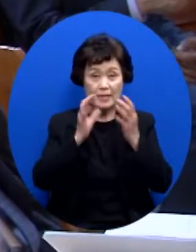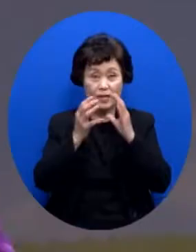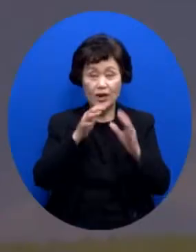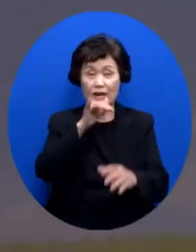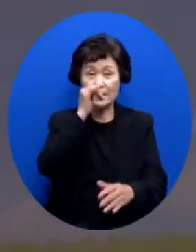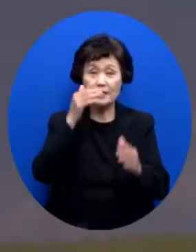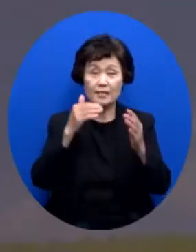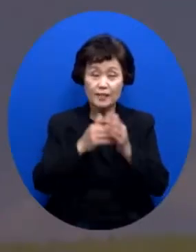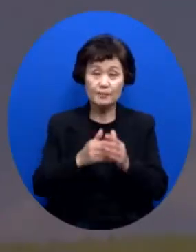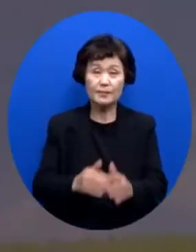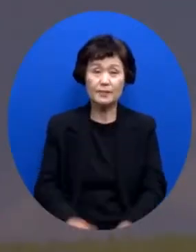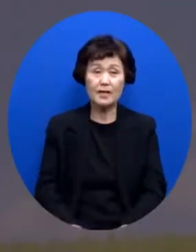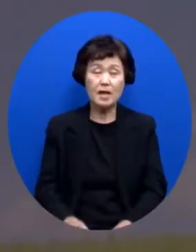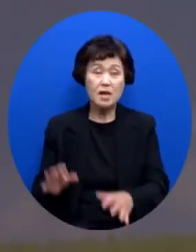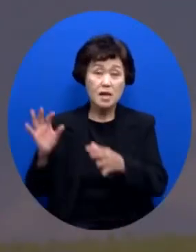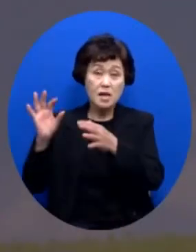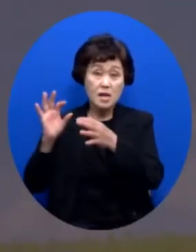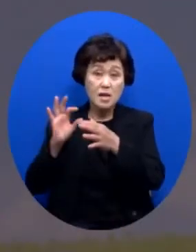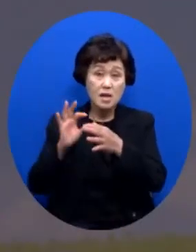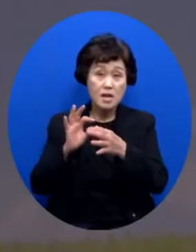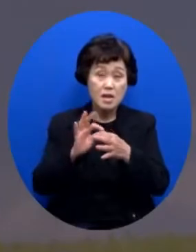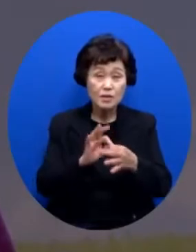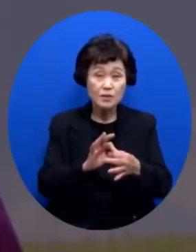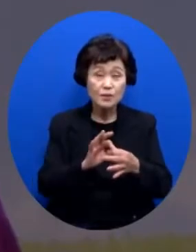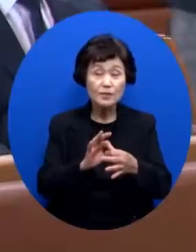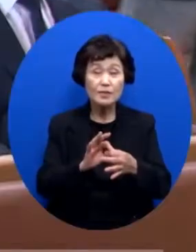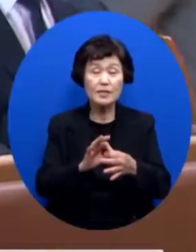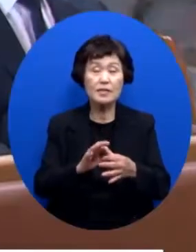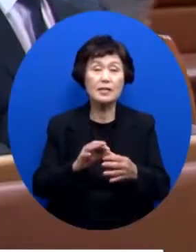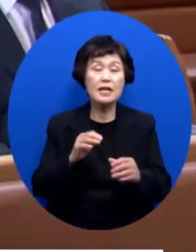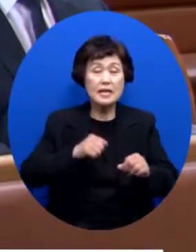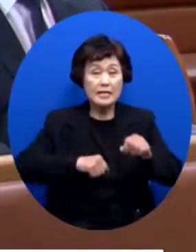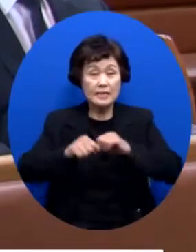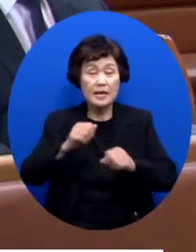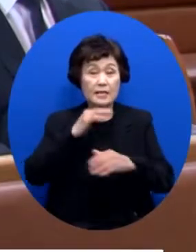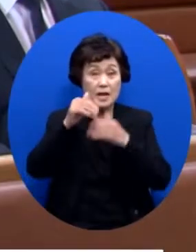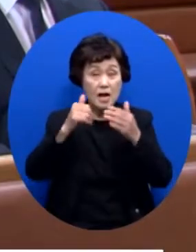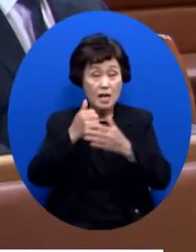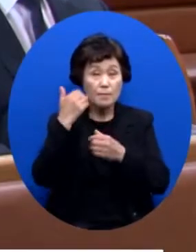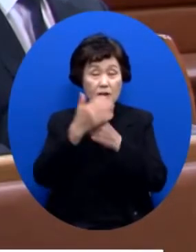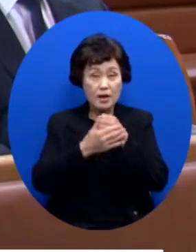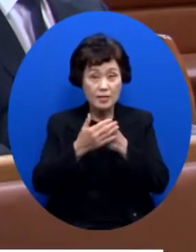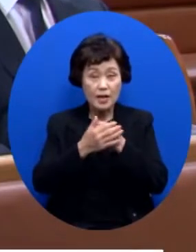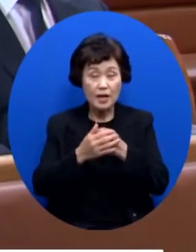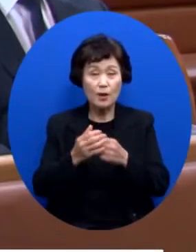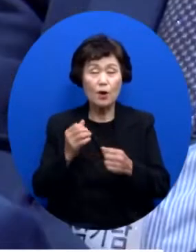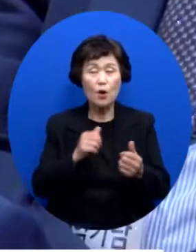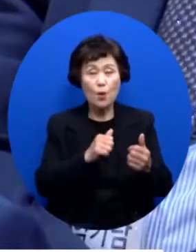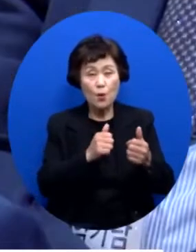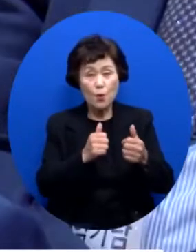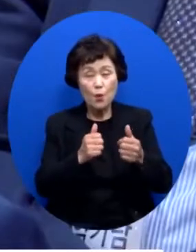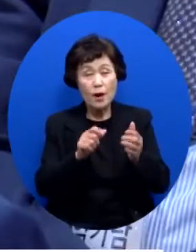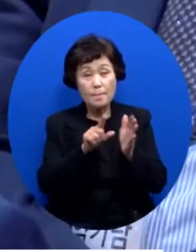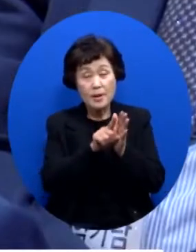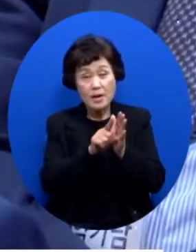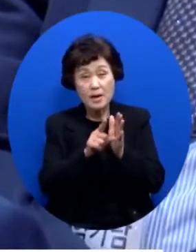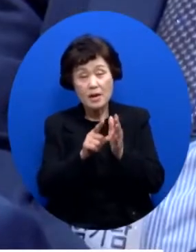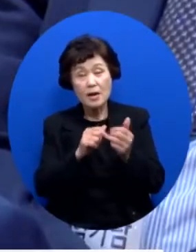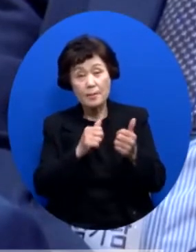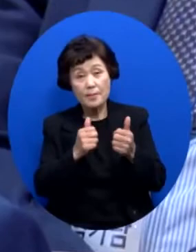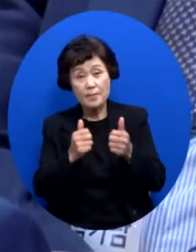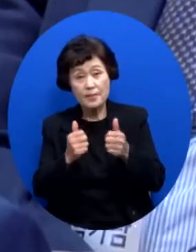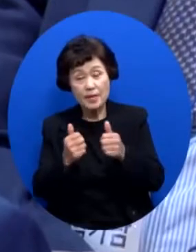감독은 끊임없이 역사하시는 하나님을 기억해 침체됐던 신앙과 교회가 다시 한번 회복되길 바란다고